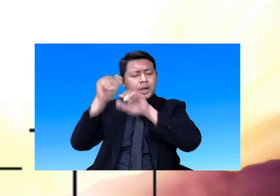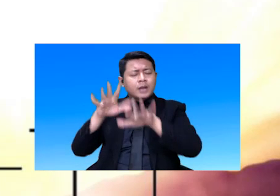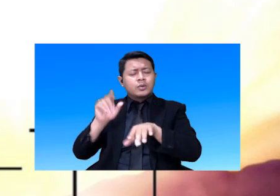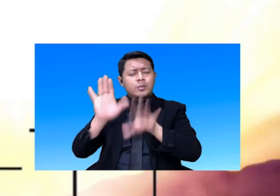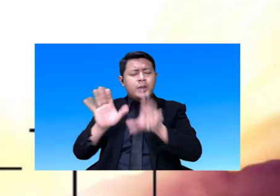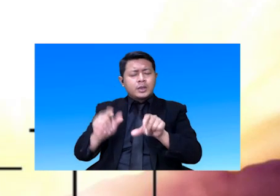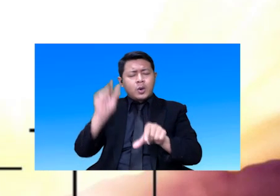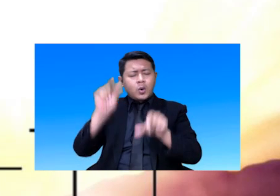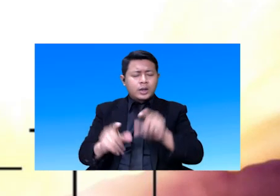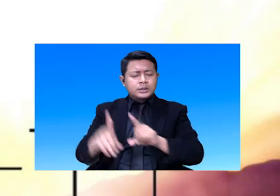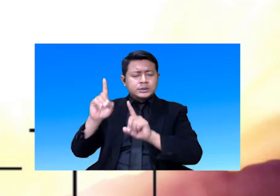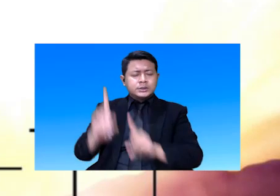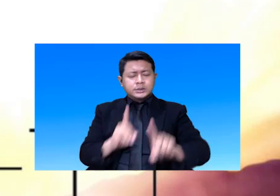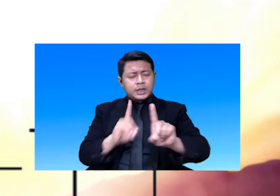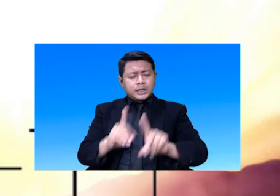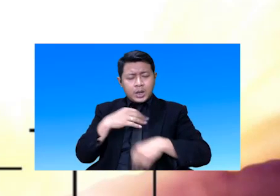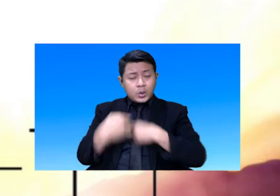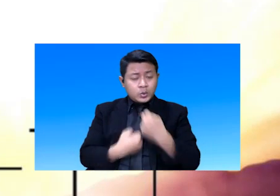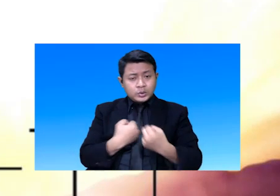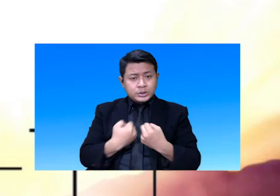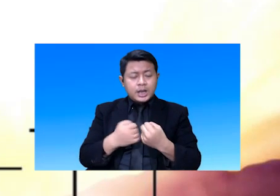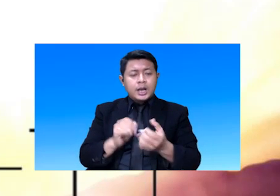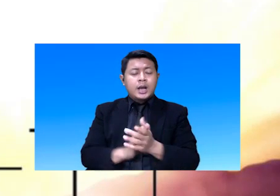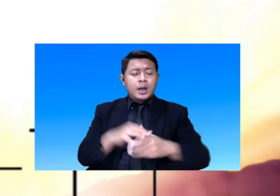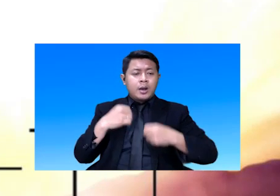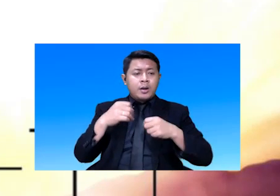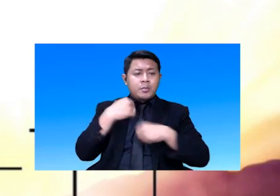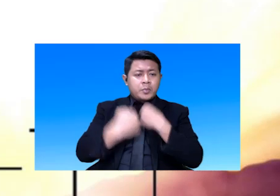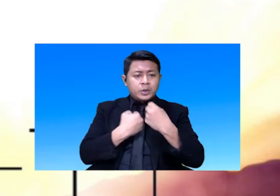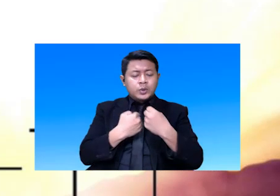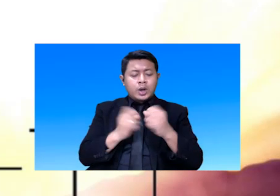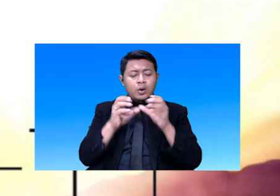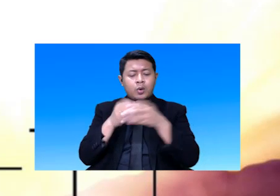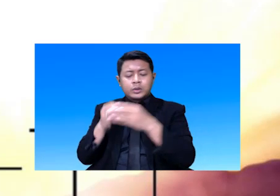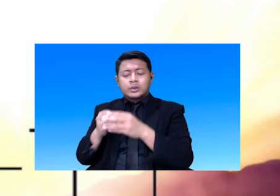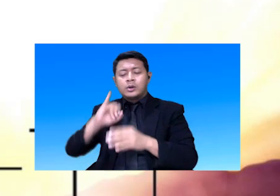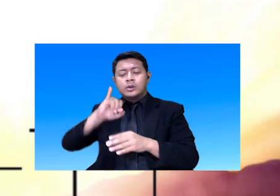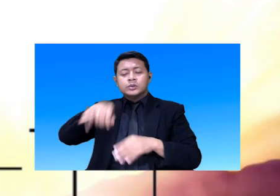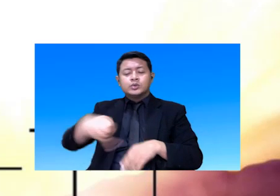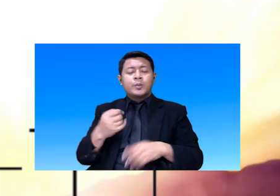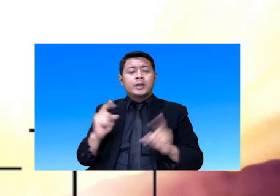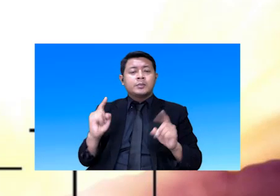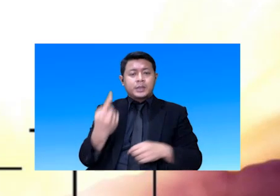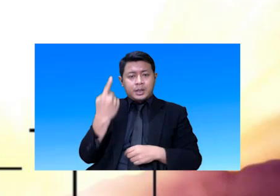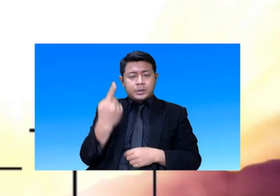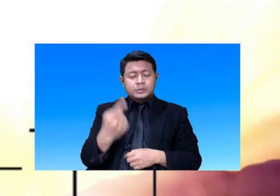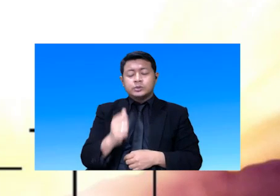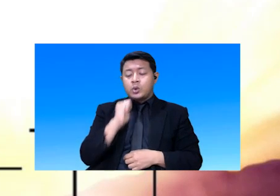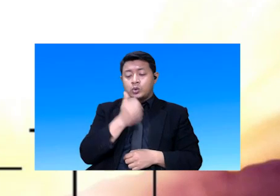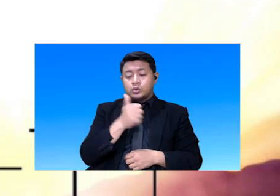jadikan berkat bagi semakin banyak orang. Sertailah usaha